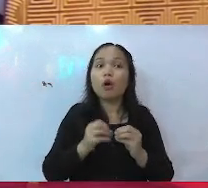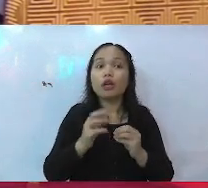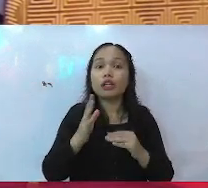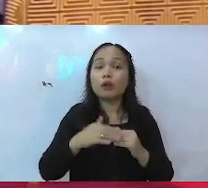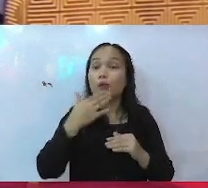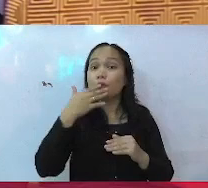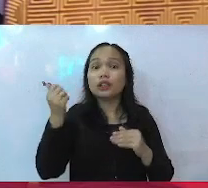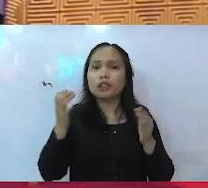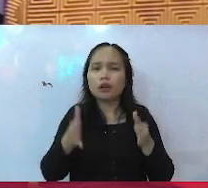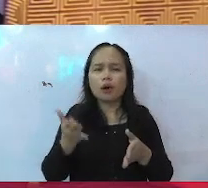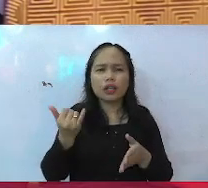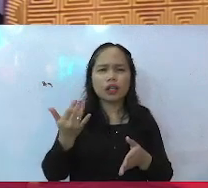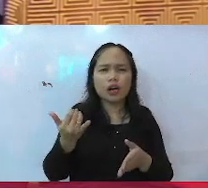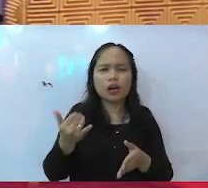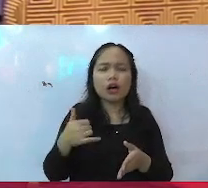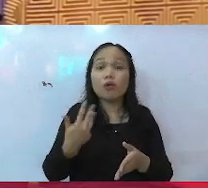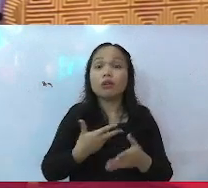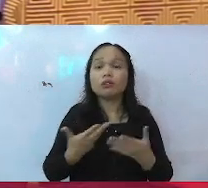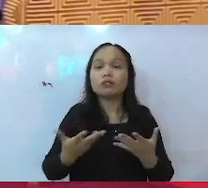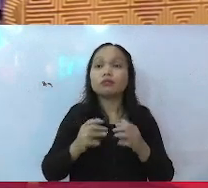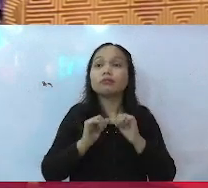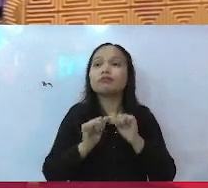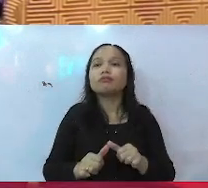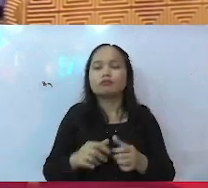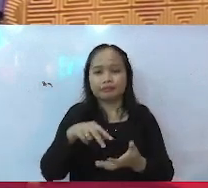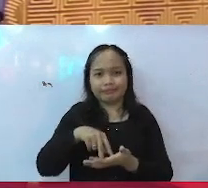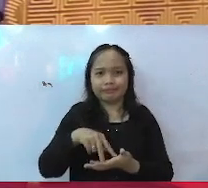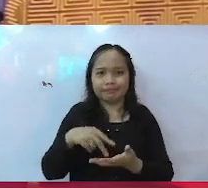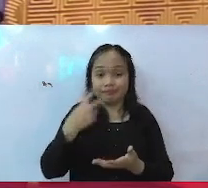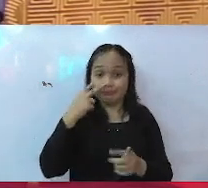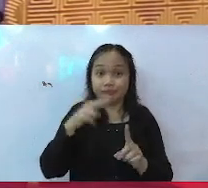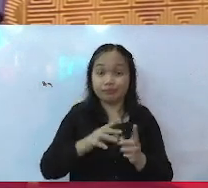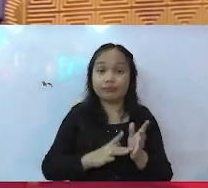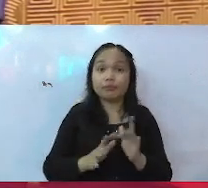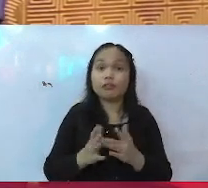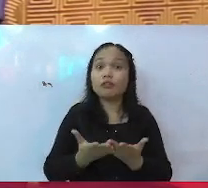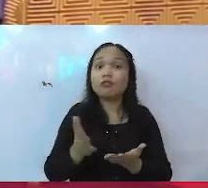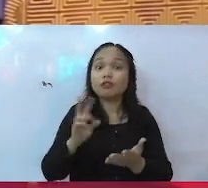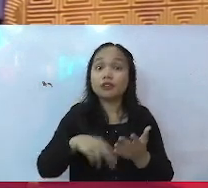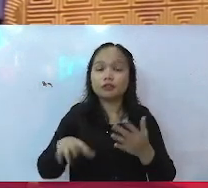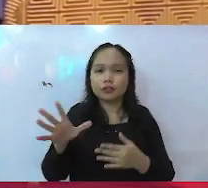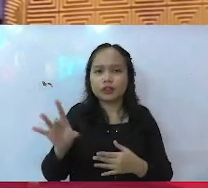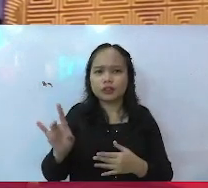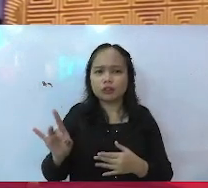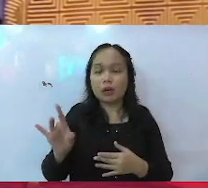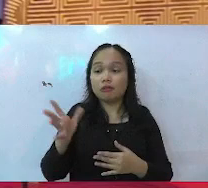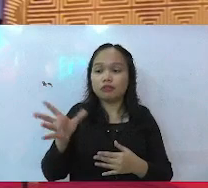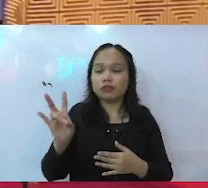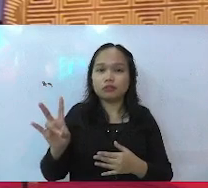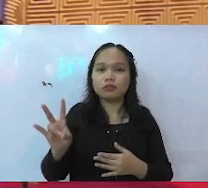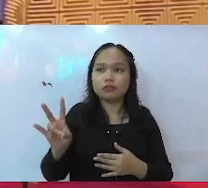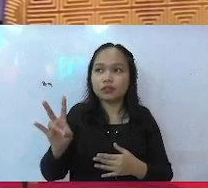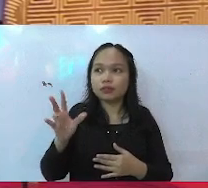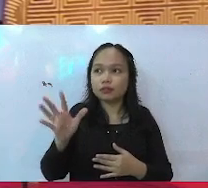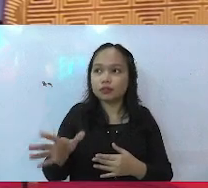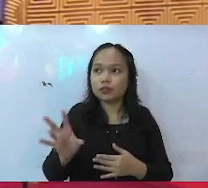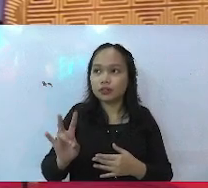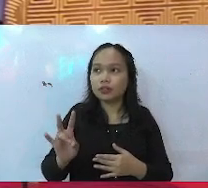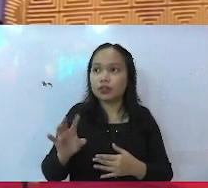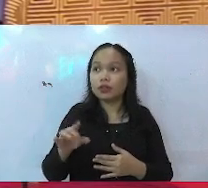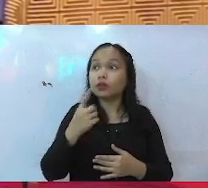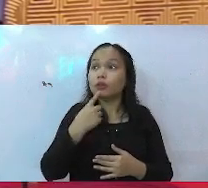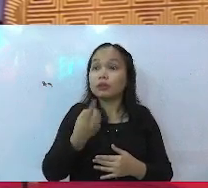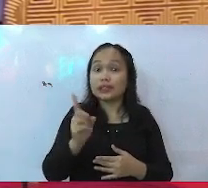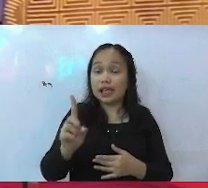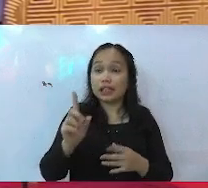eh Saan ka ngayon mag-stand up akyat ka lang verse number 57 Tandaan mo nagpasalamat na ang isang